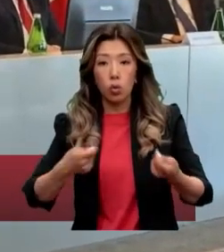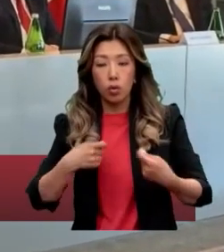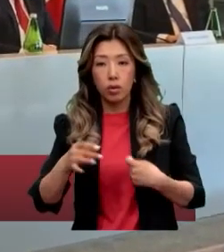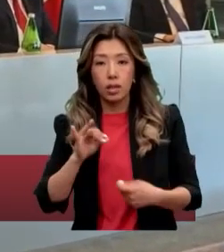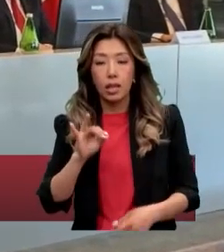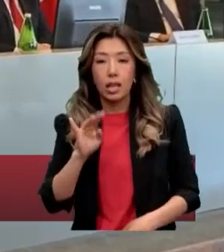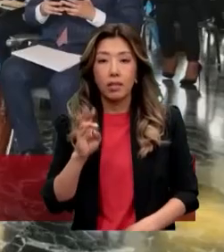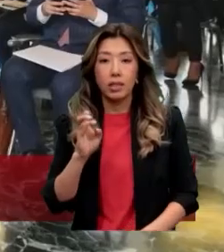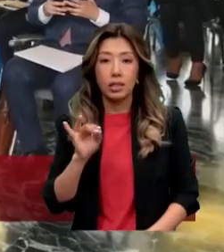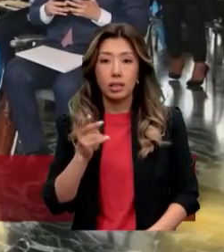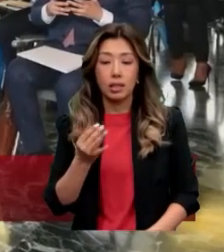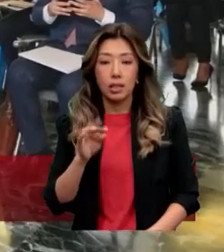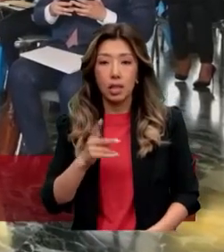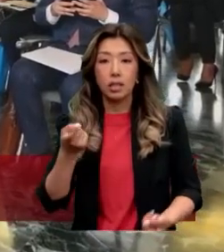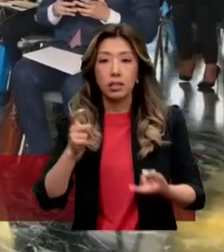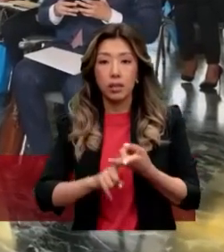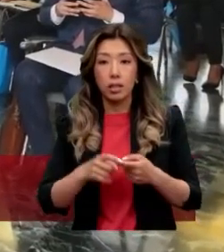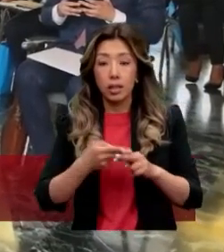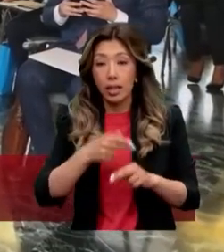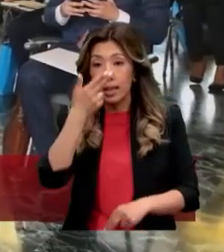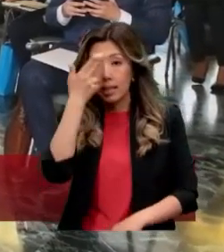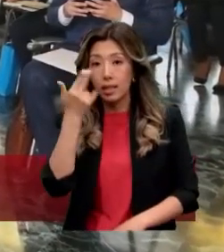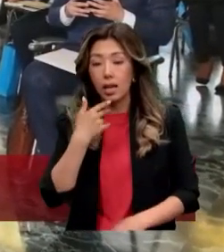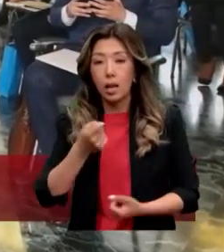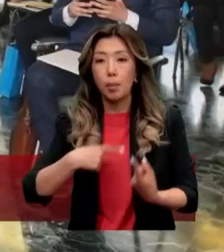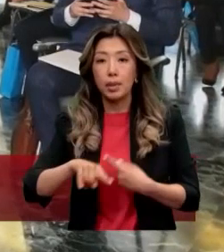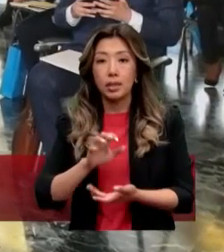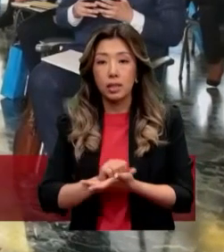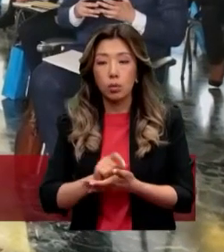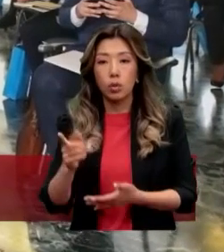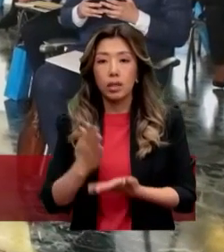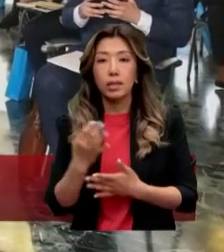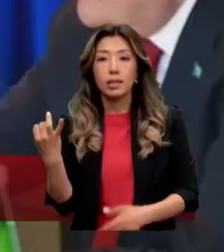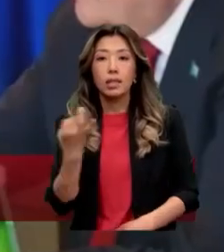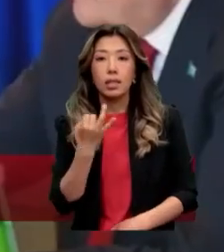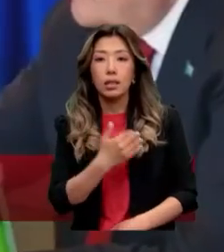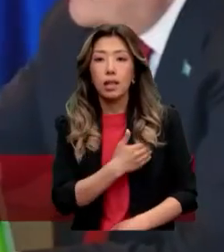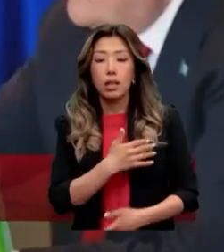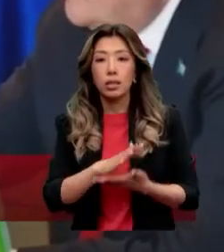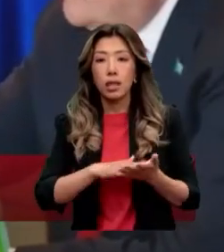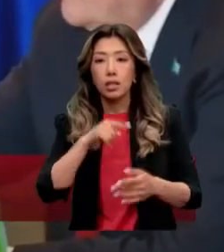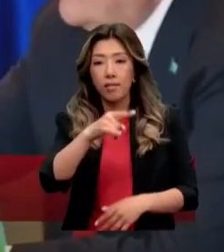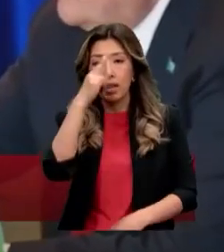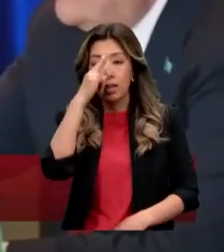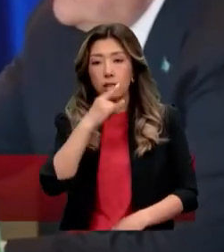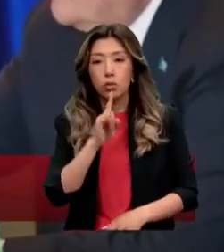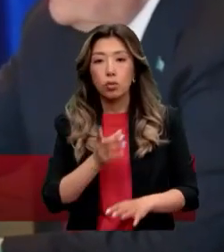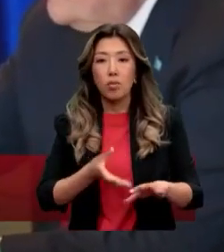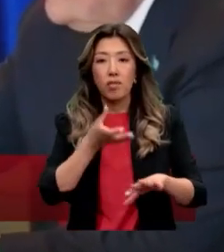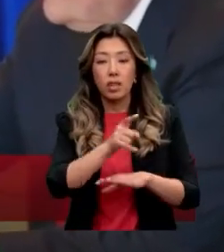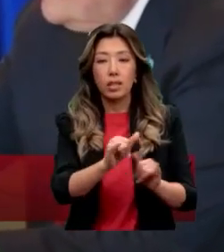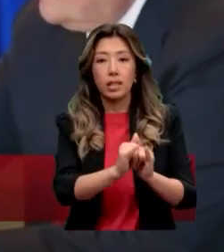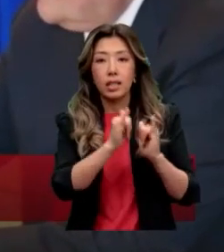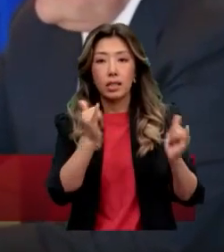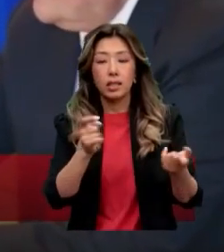связей между двумя странами. Также итальянские бизнесмены выразили заинтересованность в реализации в Казахстане взаимовыгодных проектов